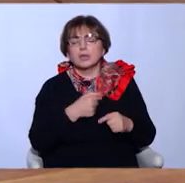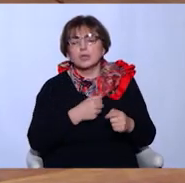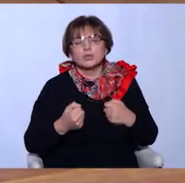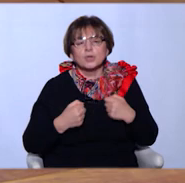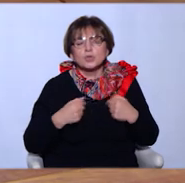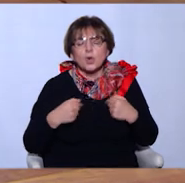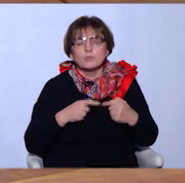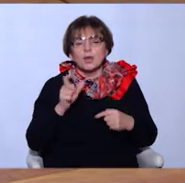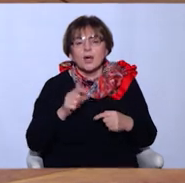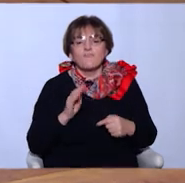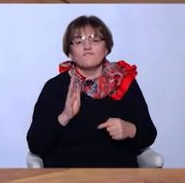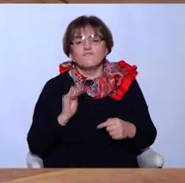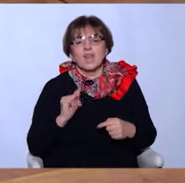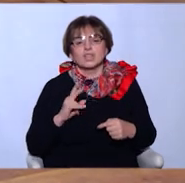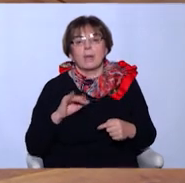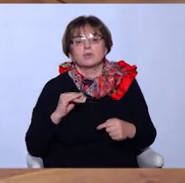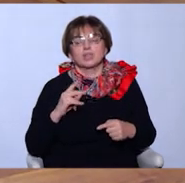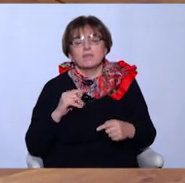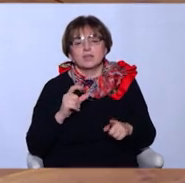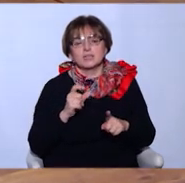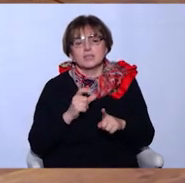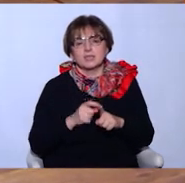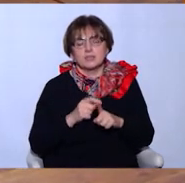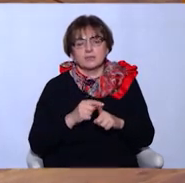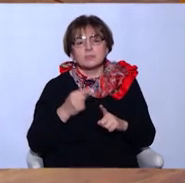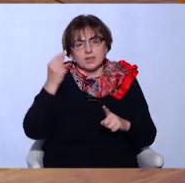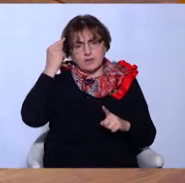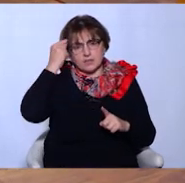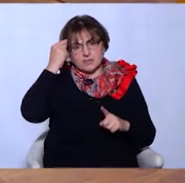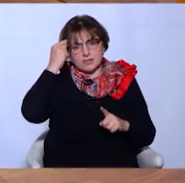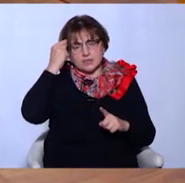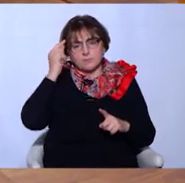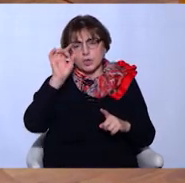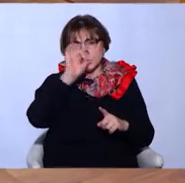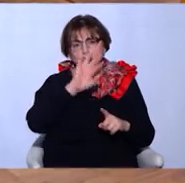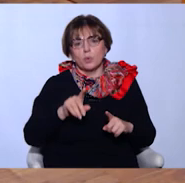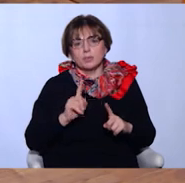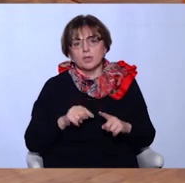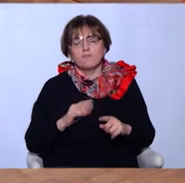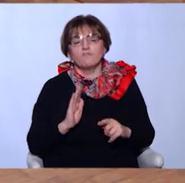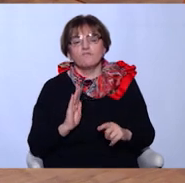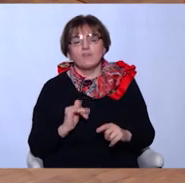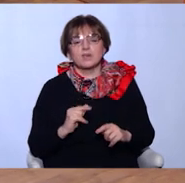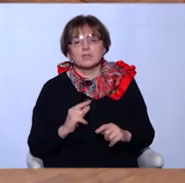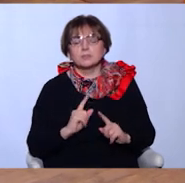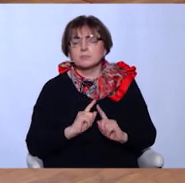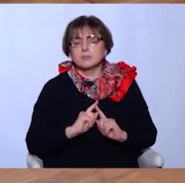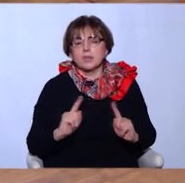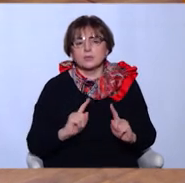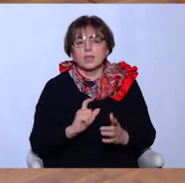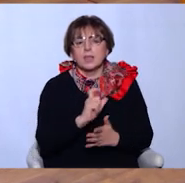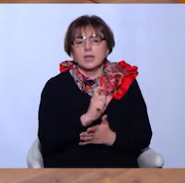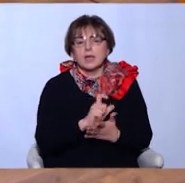კაცის, ვაჟაფშაველას სიტყვებს გავიხსენებდი. ცნობილია, რომ ვაჟამ საოცარი